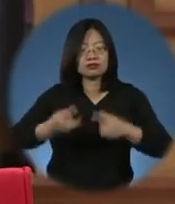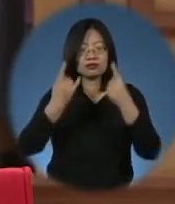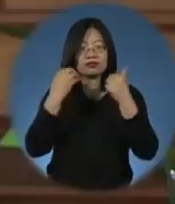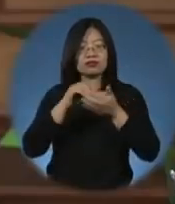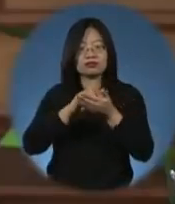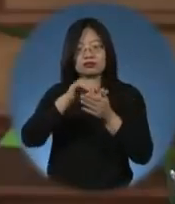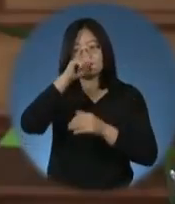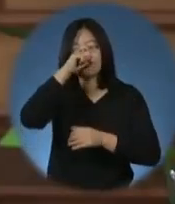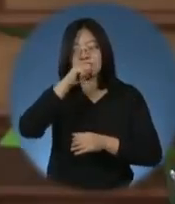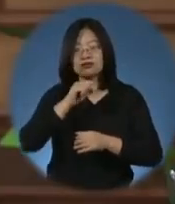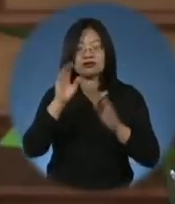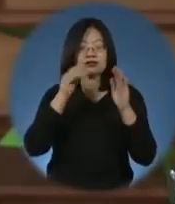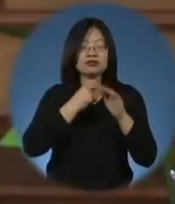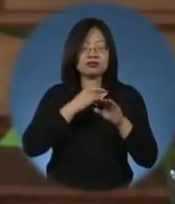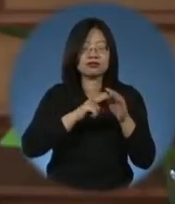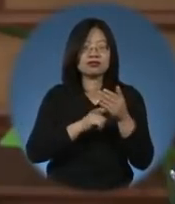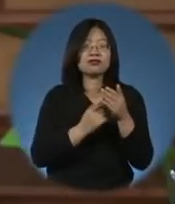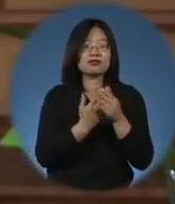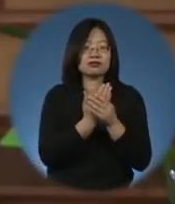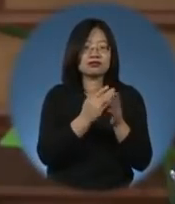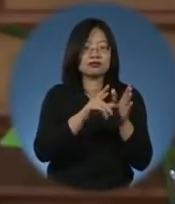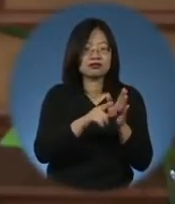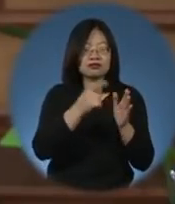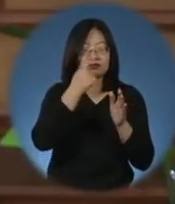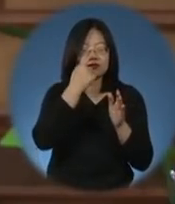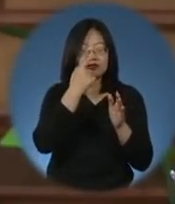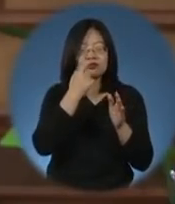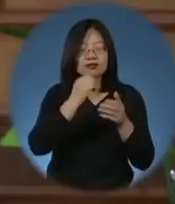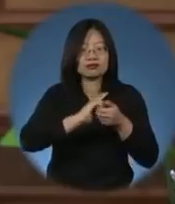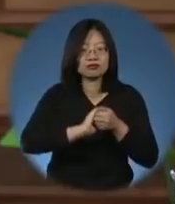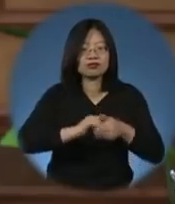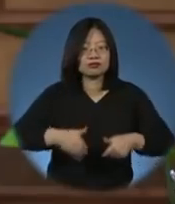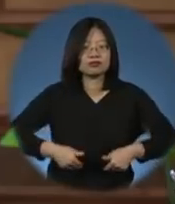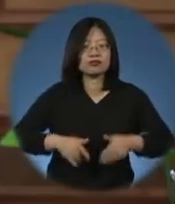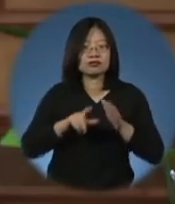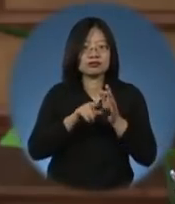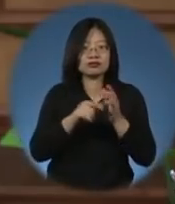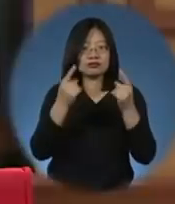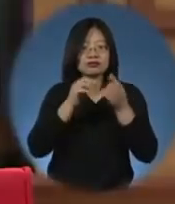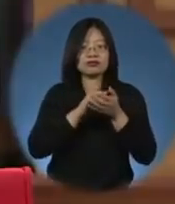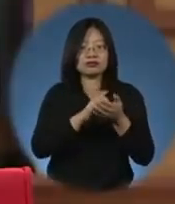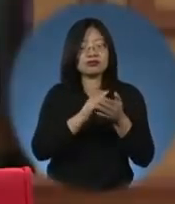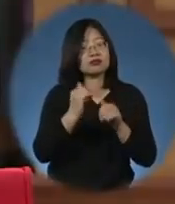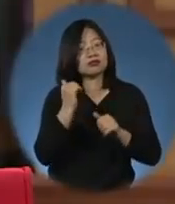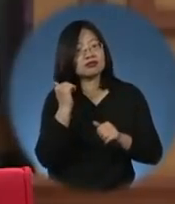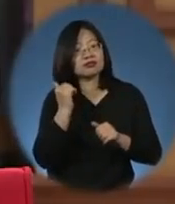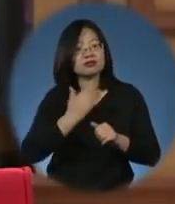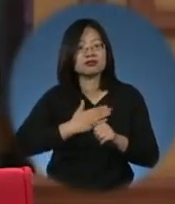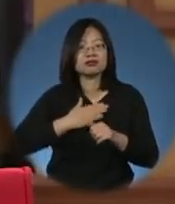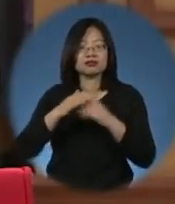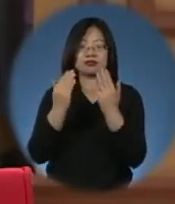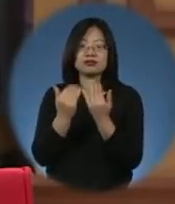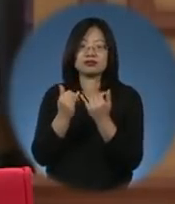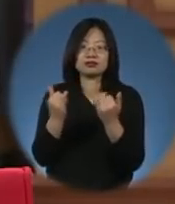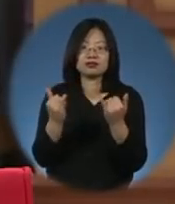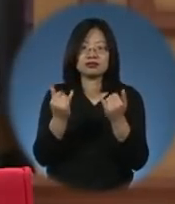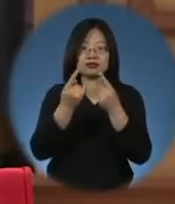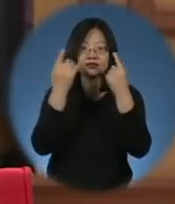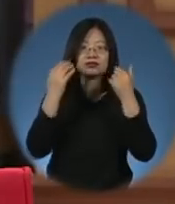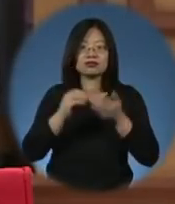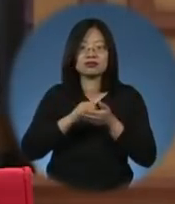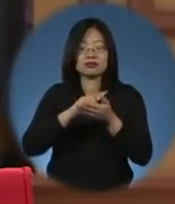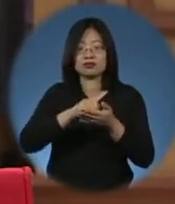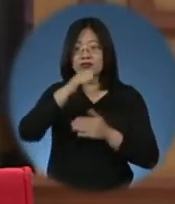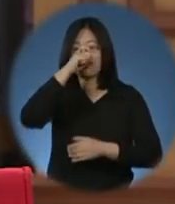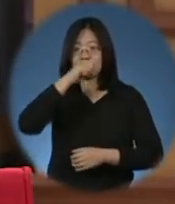가자. 공부하고 싶은 마음이 들고 그렇죠. 배워야 할 게 생길 때 예, 그때 예, 대학을 예. 가자. 그래서 사실 예. 저는 전 국민이 대학을 다 갔으면